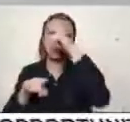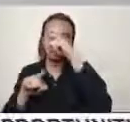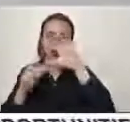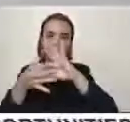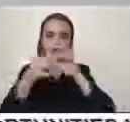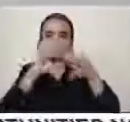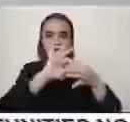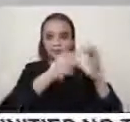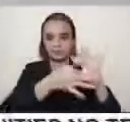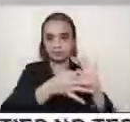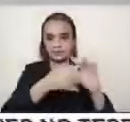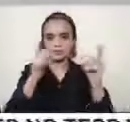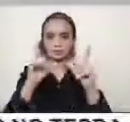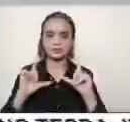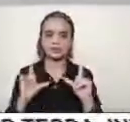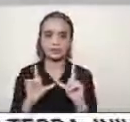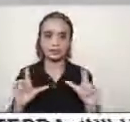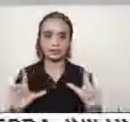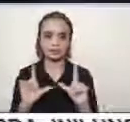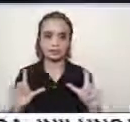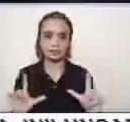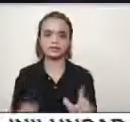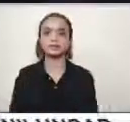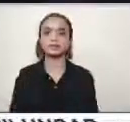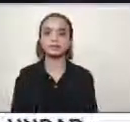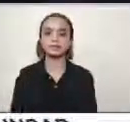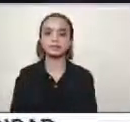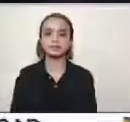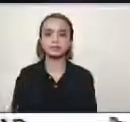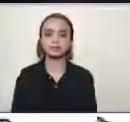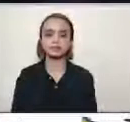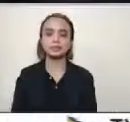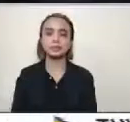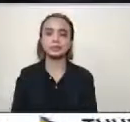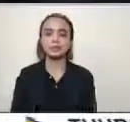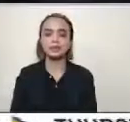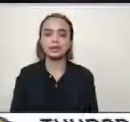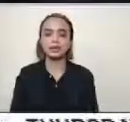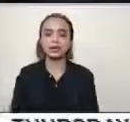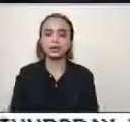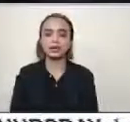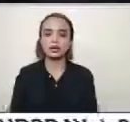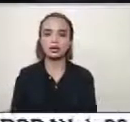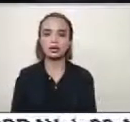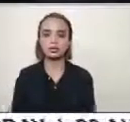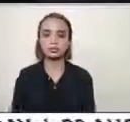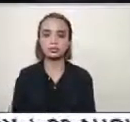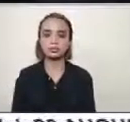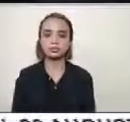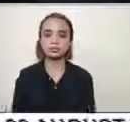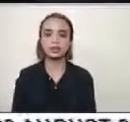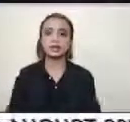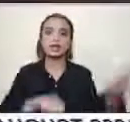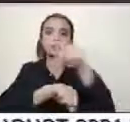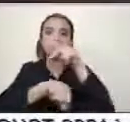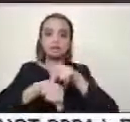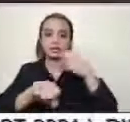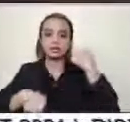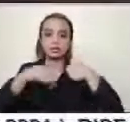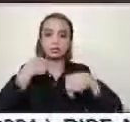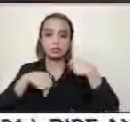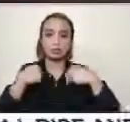10 to 15 years old. Yung journey ng isang atleta ang matagal. It's a long and arduous road, no?